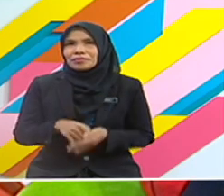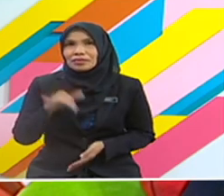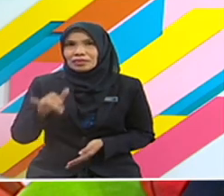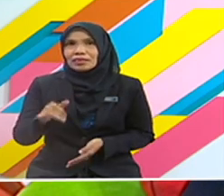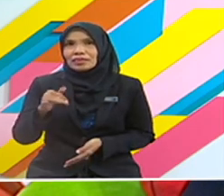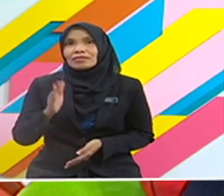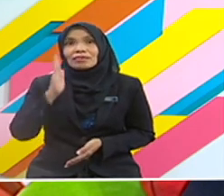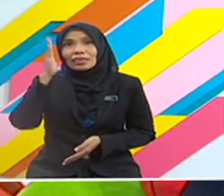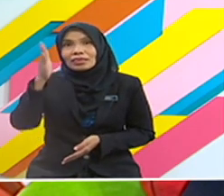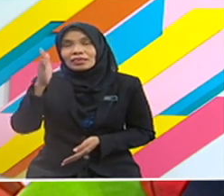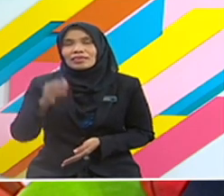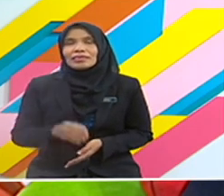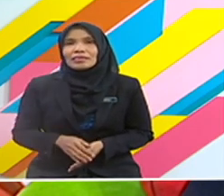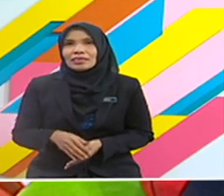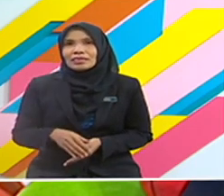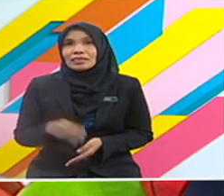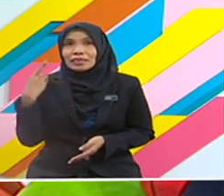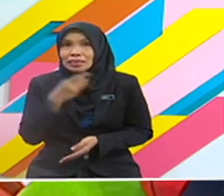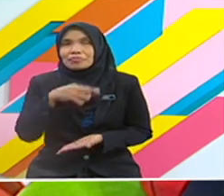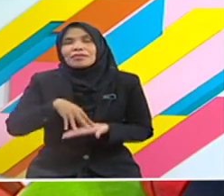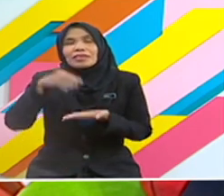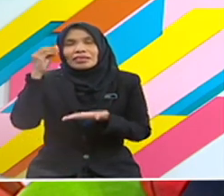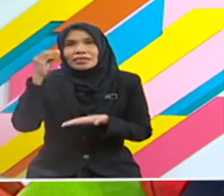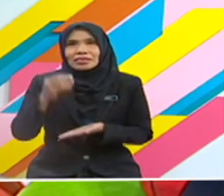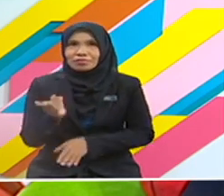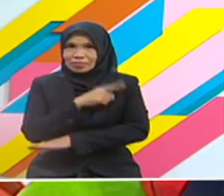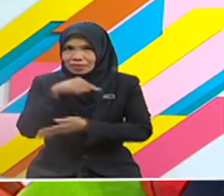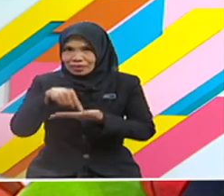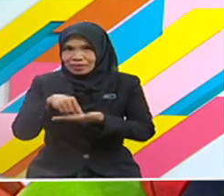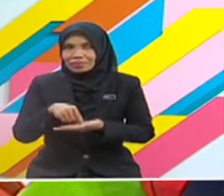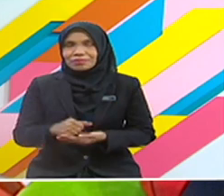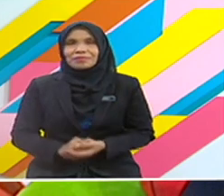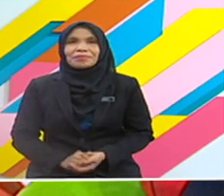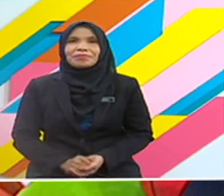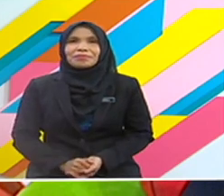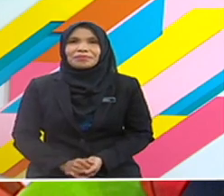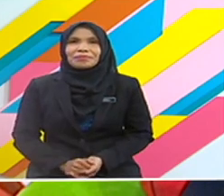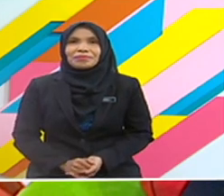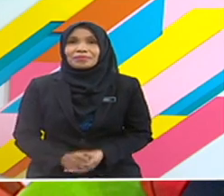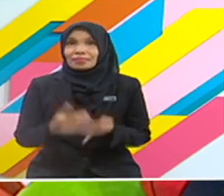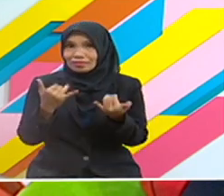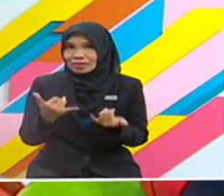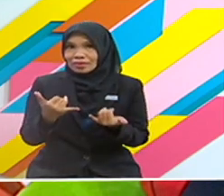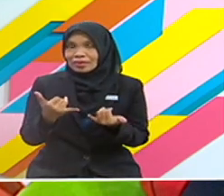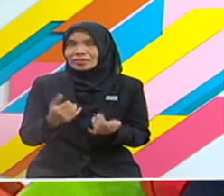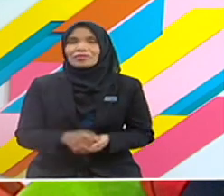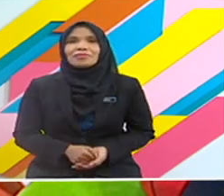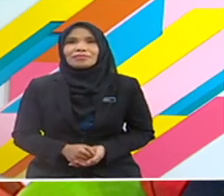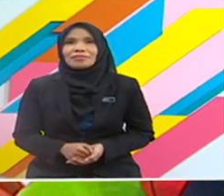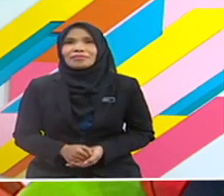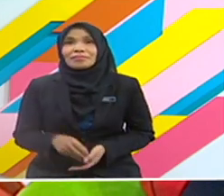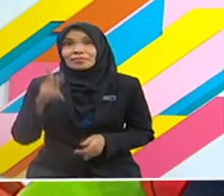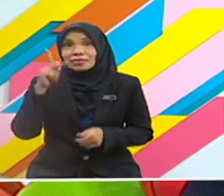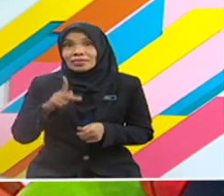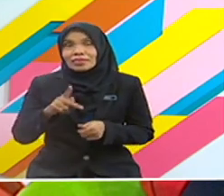pada hari ini? Jadi untuk itu kita nak perkenalkan guru-guru yang bersama dengan kita. Sekali